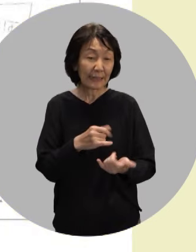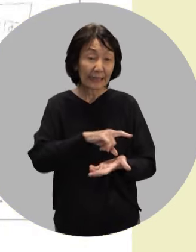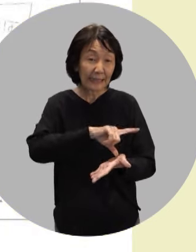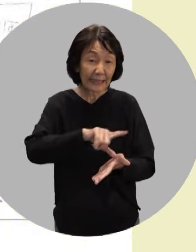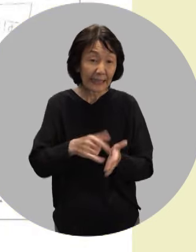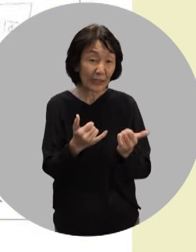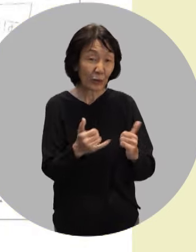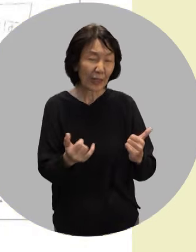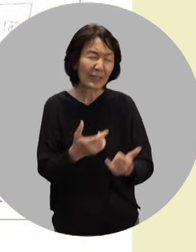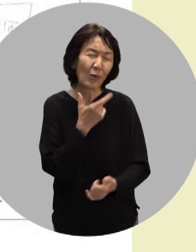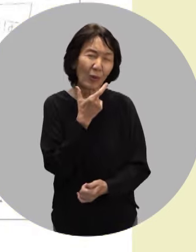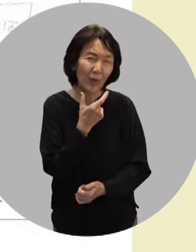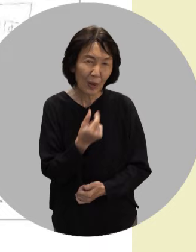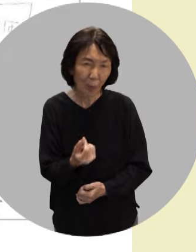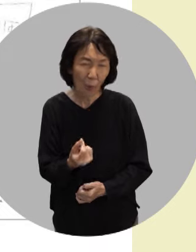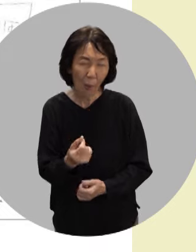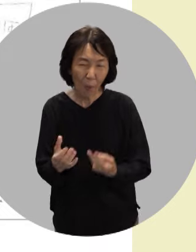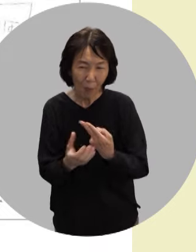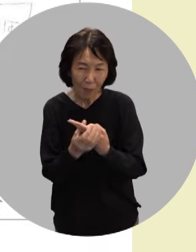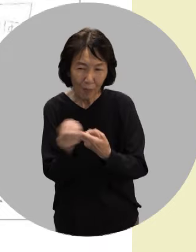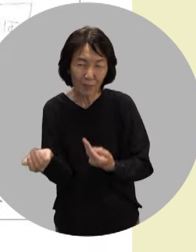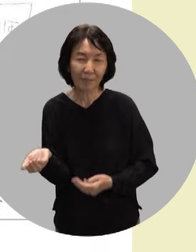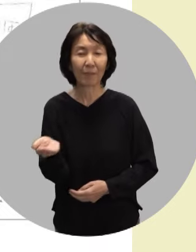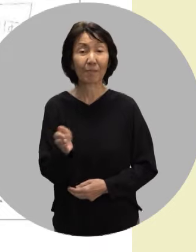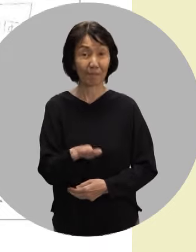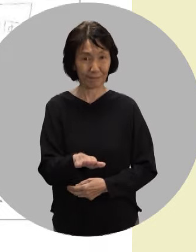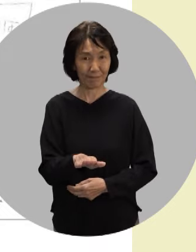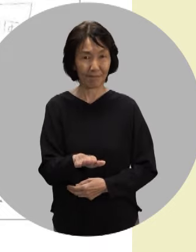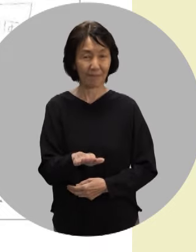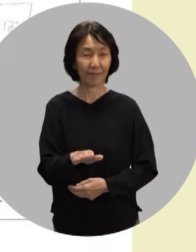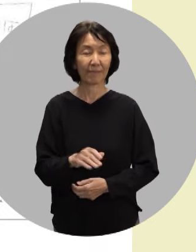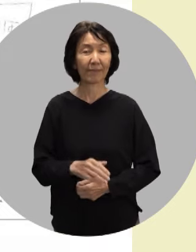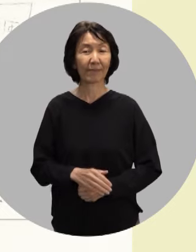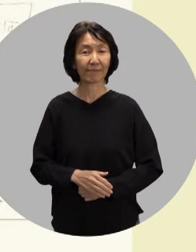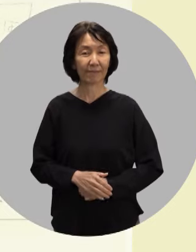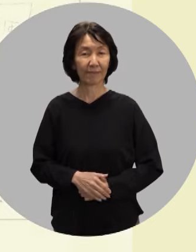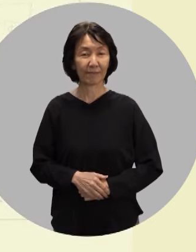願いと地域の人たちの思いを形にしました。